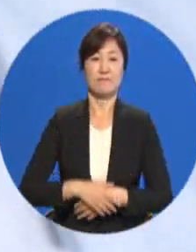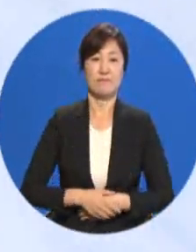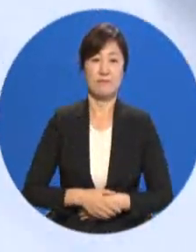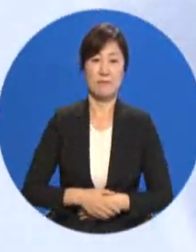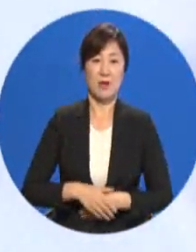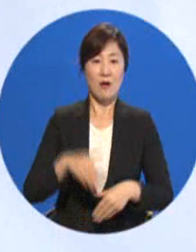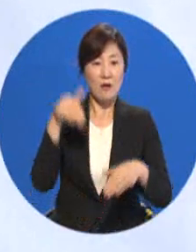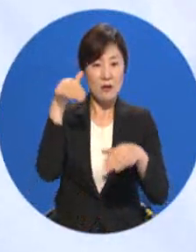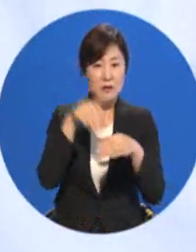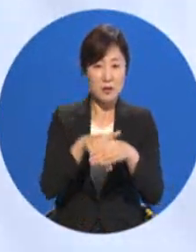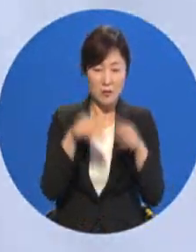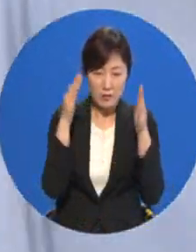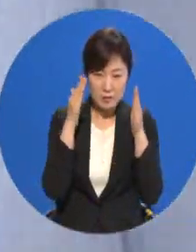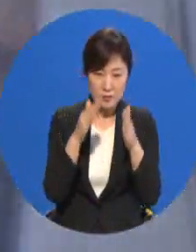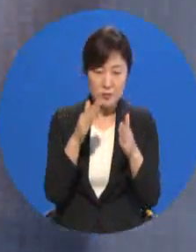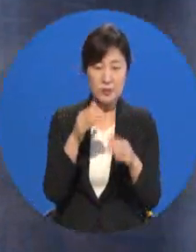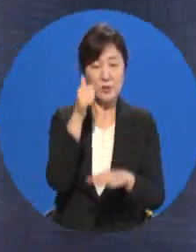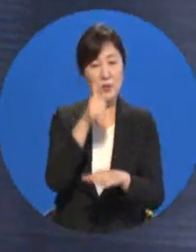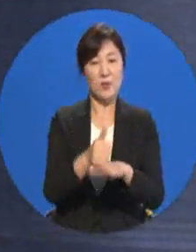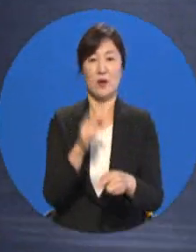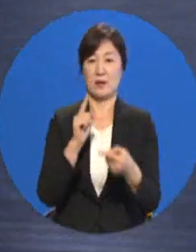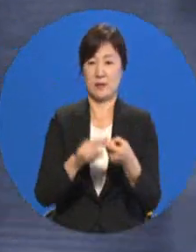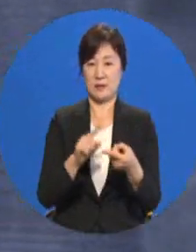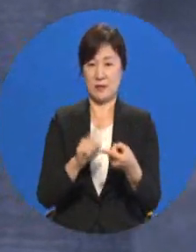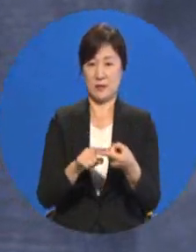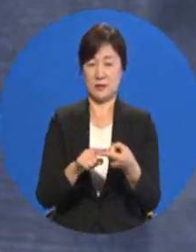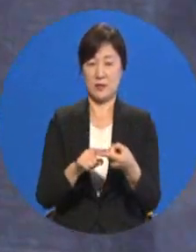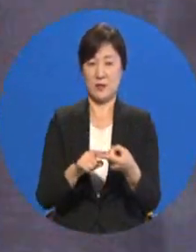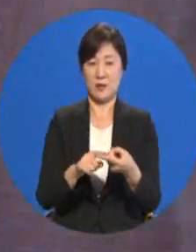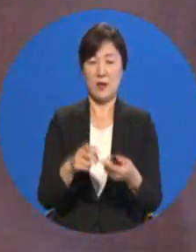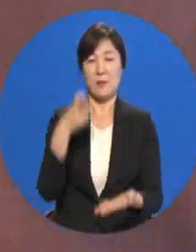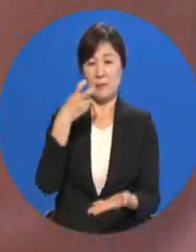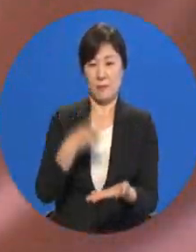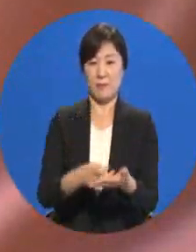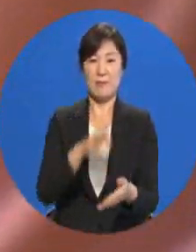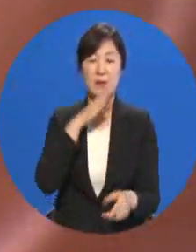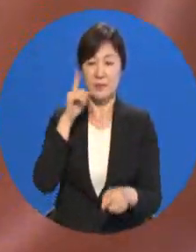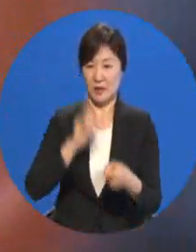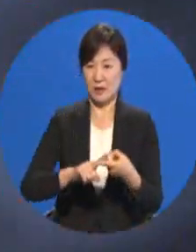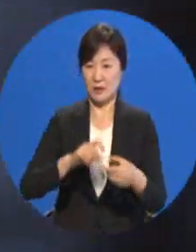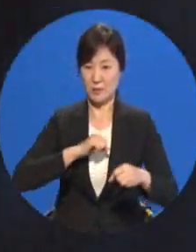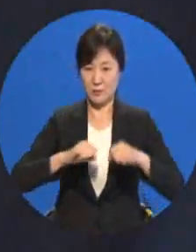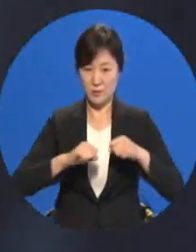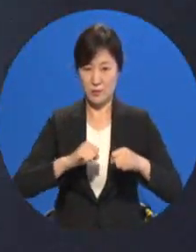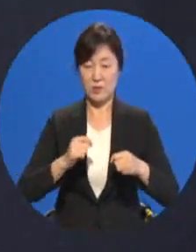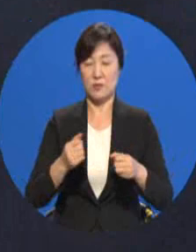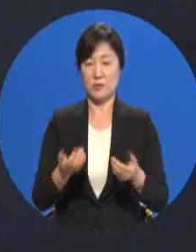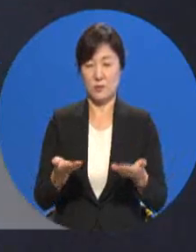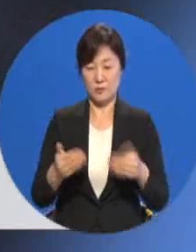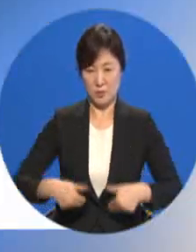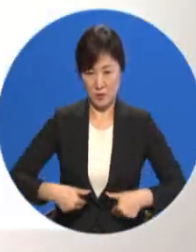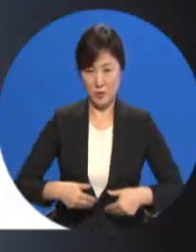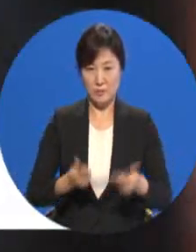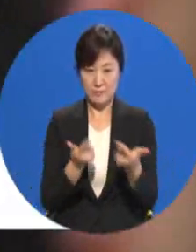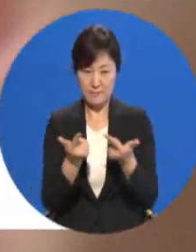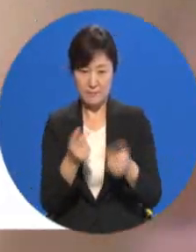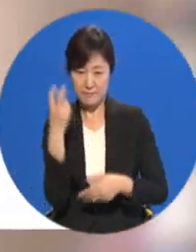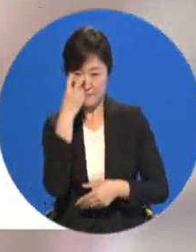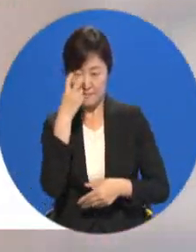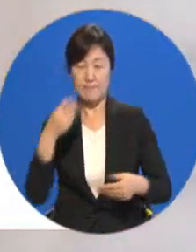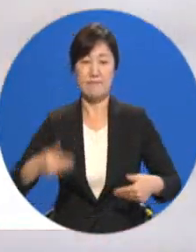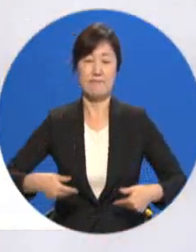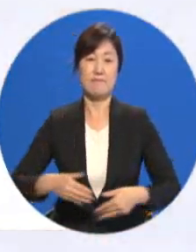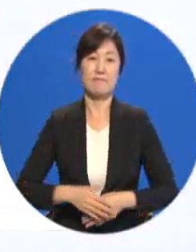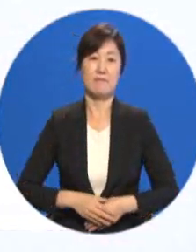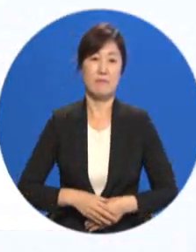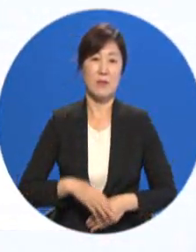가늠하기 위한 정치권의 행보가 합법적인 범위 내에서 이루어질 수 있도록 철저한 견제와 감시가 요구되고 있는 가운데 선거 당국은